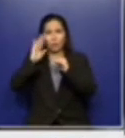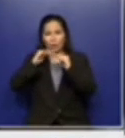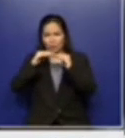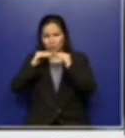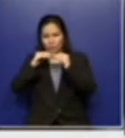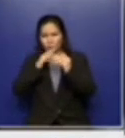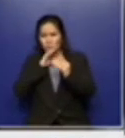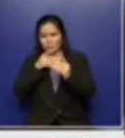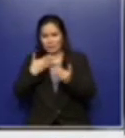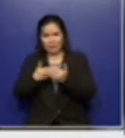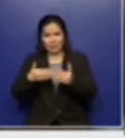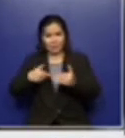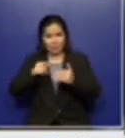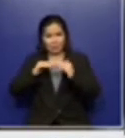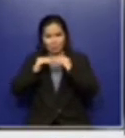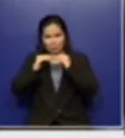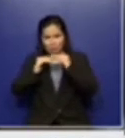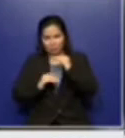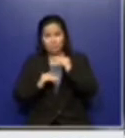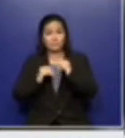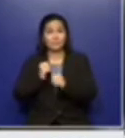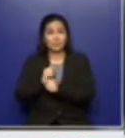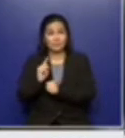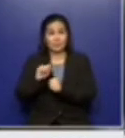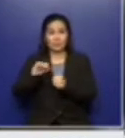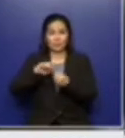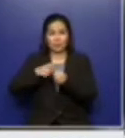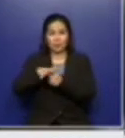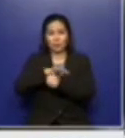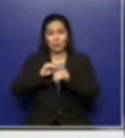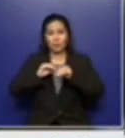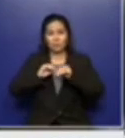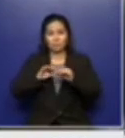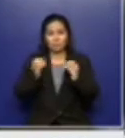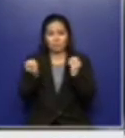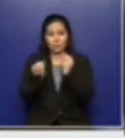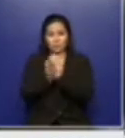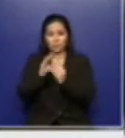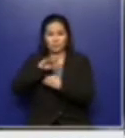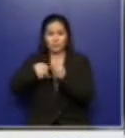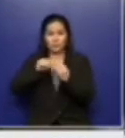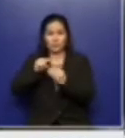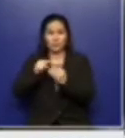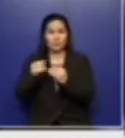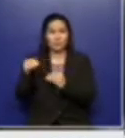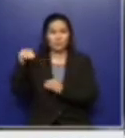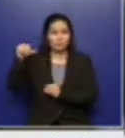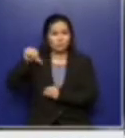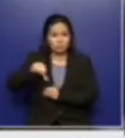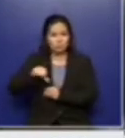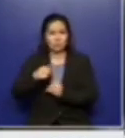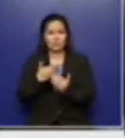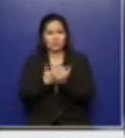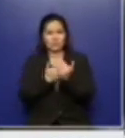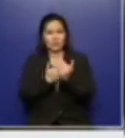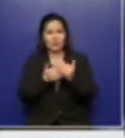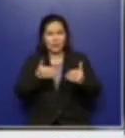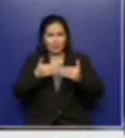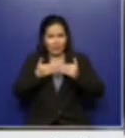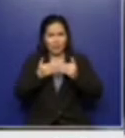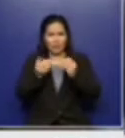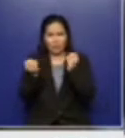ถ้าเกิดมันมีวิกฤตโควิดมาเนี่ยครับจะฉุดเศรษฐกิจให้ตกลงรายรับที่ตั้งสูงไว้จะทำให้กระทบกับงบประมาณรายจ่ายประจ